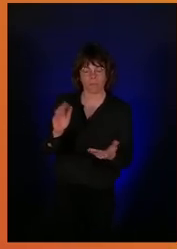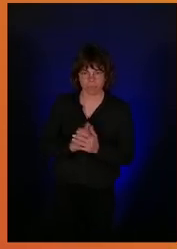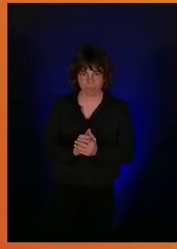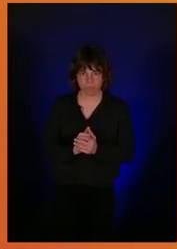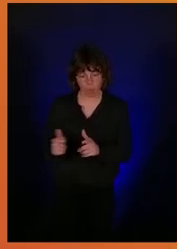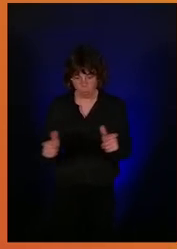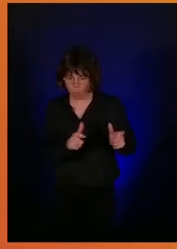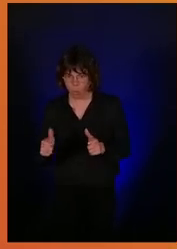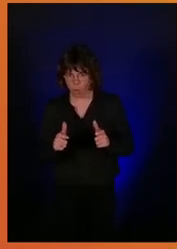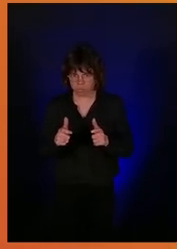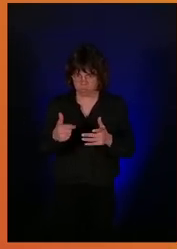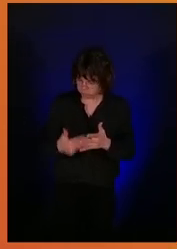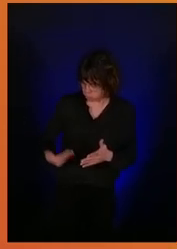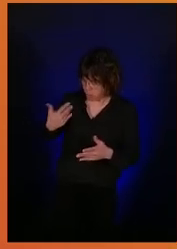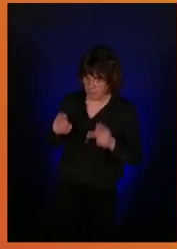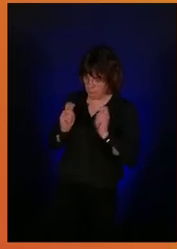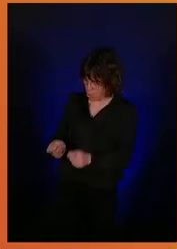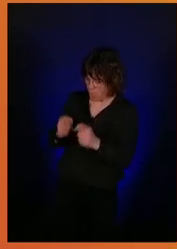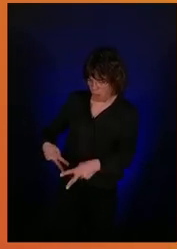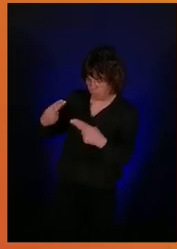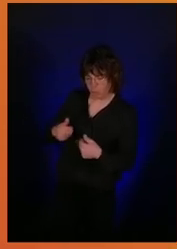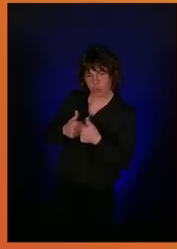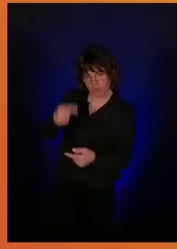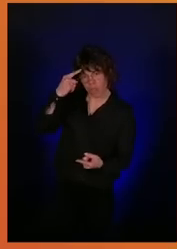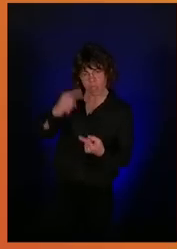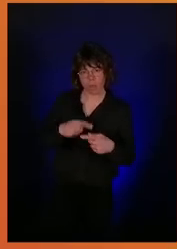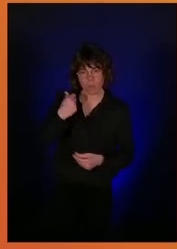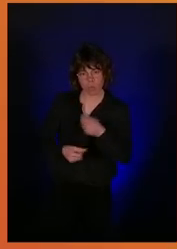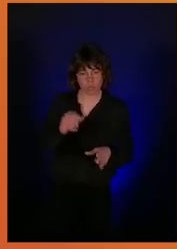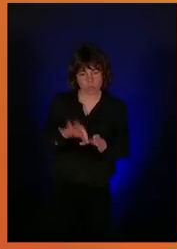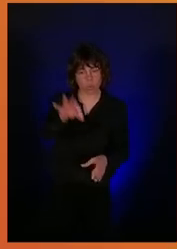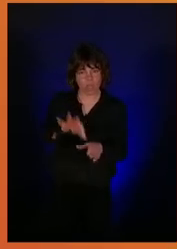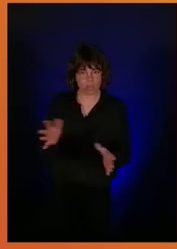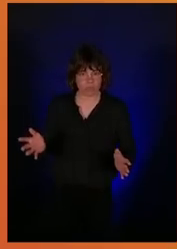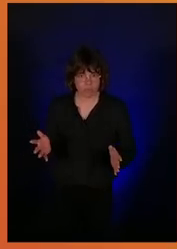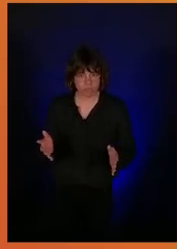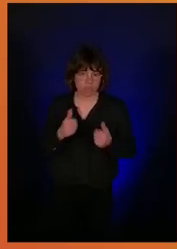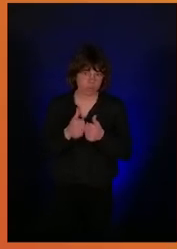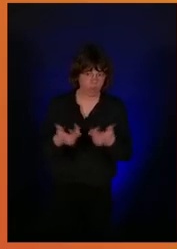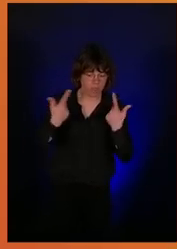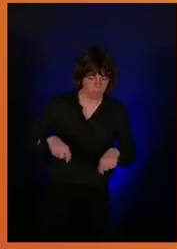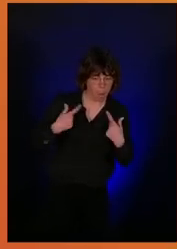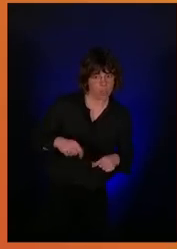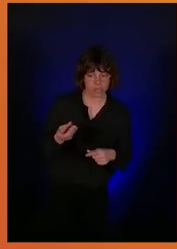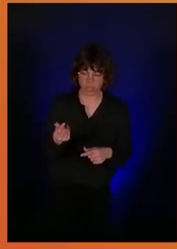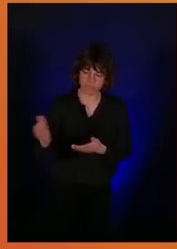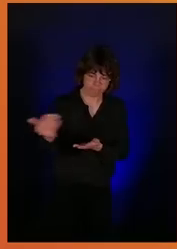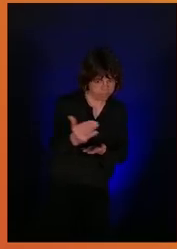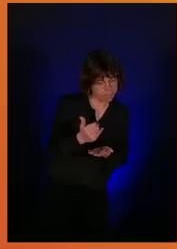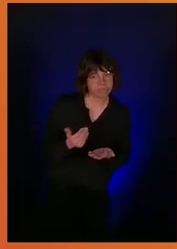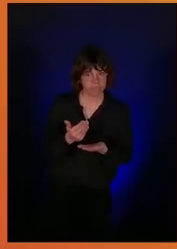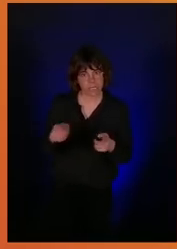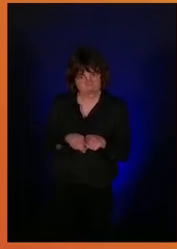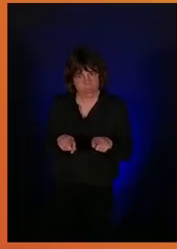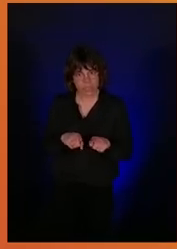contrôles réalisés tout au long du mandat sont effectués par thème ou par sondage, non seulement pour les dépenses et les recettes, mais également pour